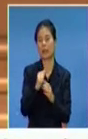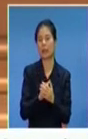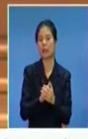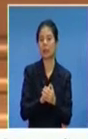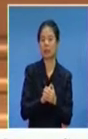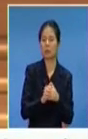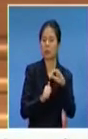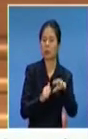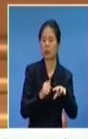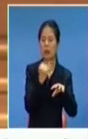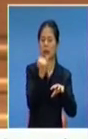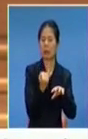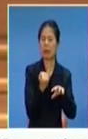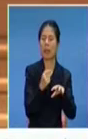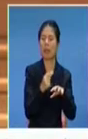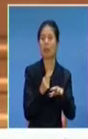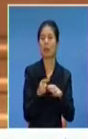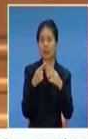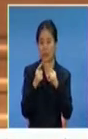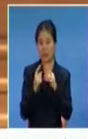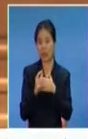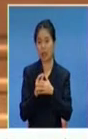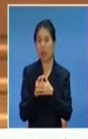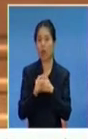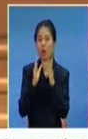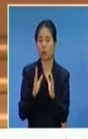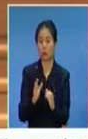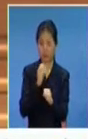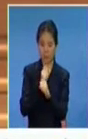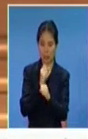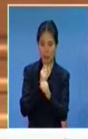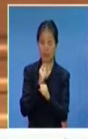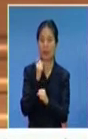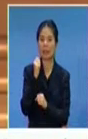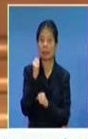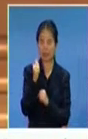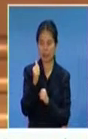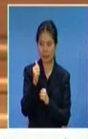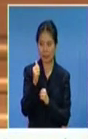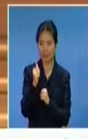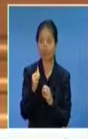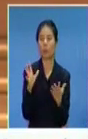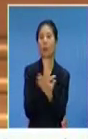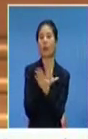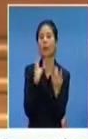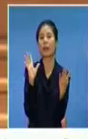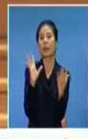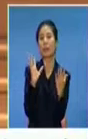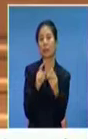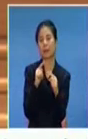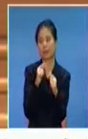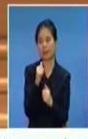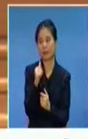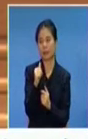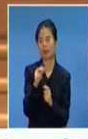ย่แต่คนดียังมีหวังกฎหมายไม่ดีรัฐธรรมนูญไม่ดีแต่ถ้าคนมันดีมีคุณภาพคนมันมีวัฒนธรรมในระ